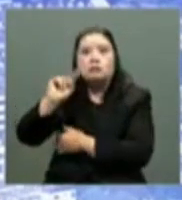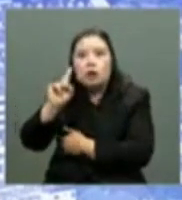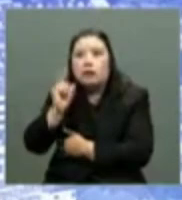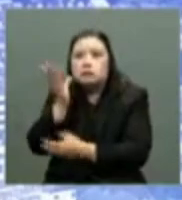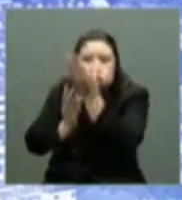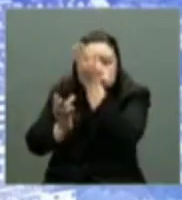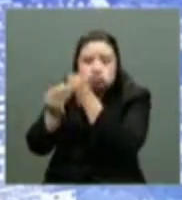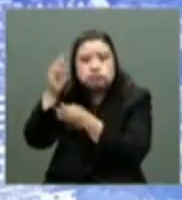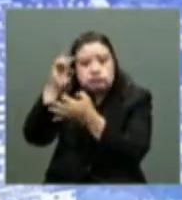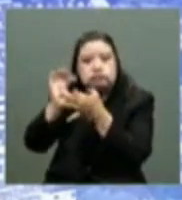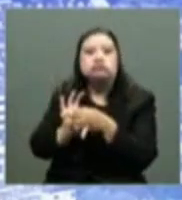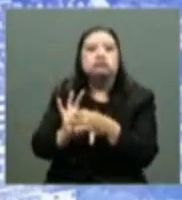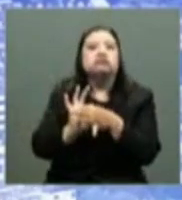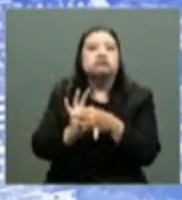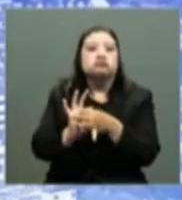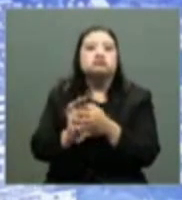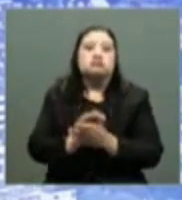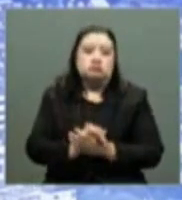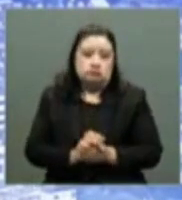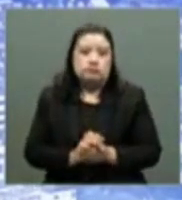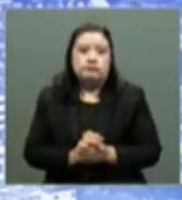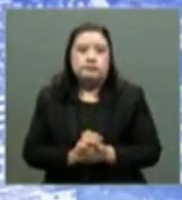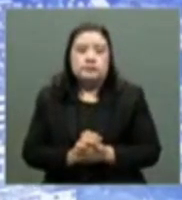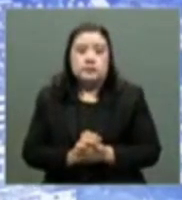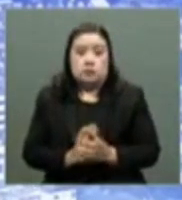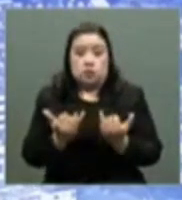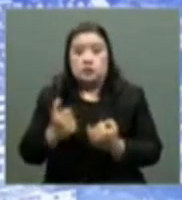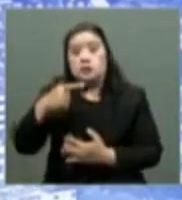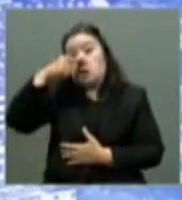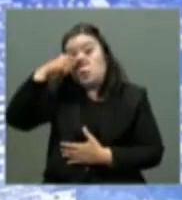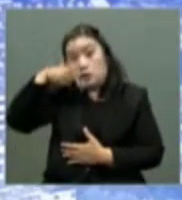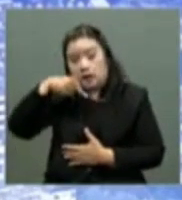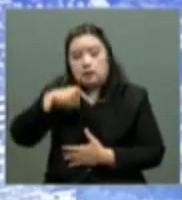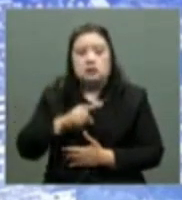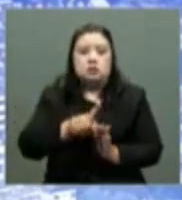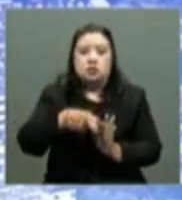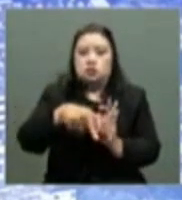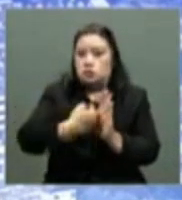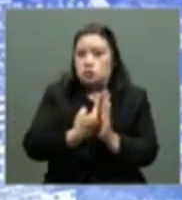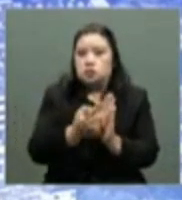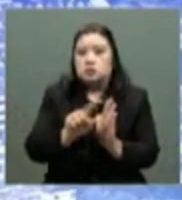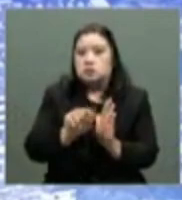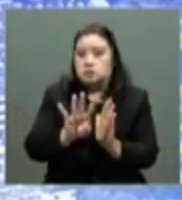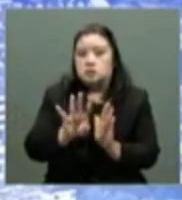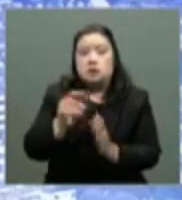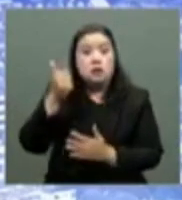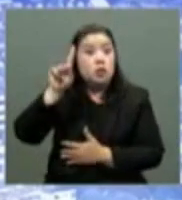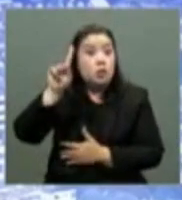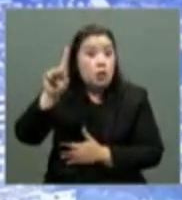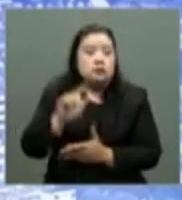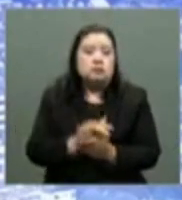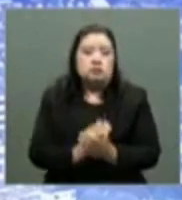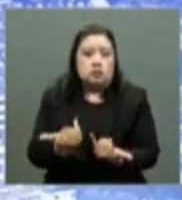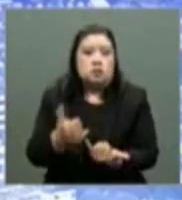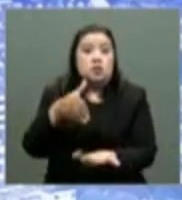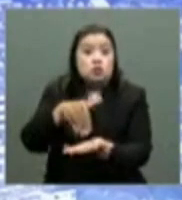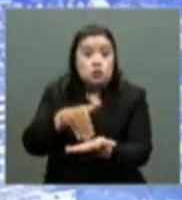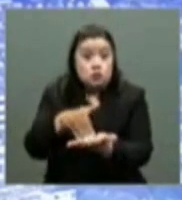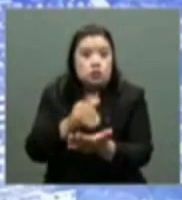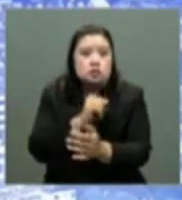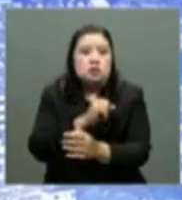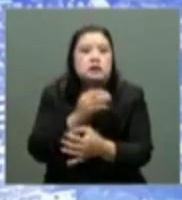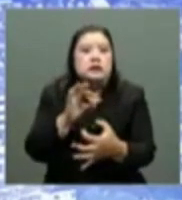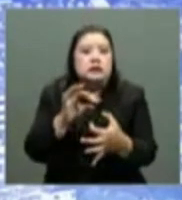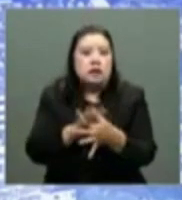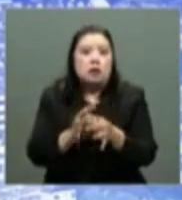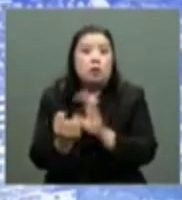ยไปดูมาตรการของเราครับว่าในช่วงเวลาที่ผ่านมา24ชั่วโมงนี้ทางศูนย์ปฏิบัติการแก้ไขสถานการณ์ฉุกเฉินด้าน